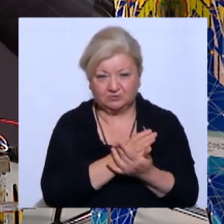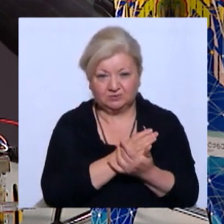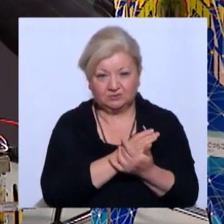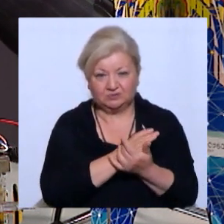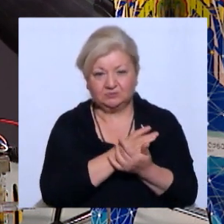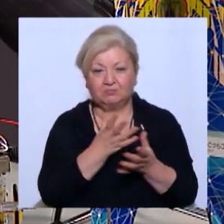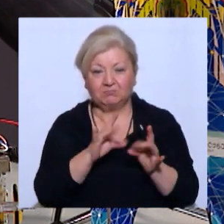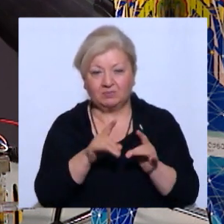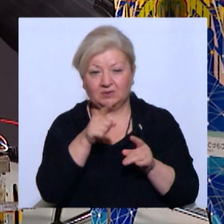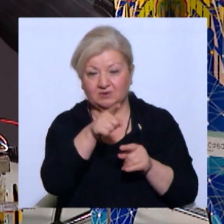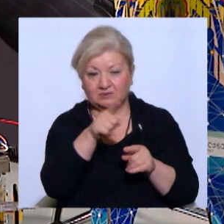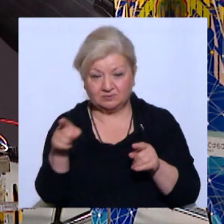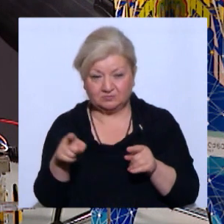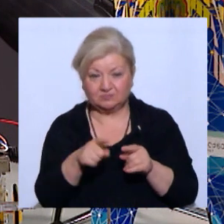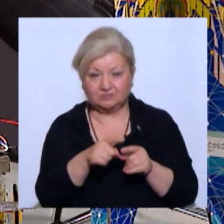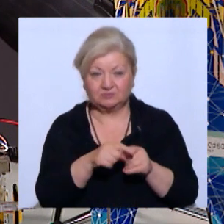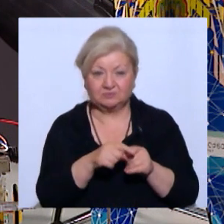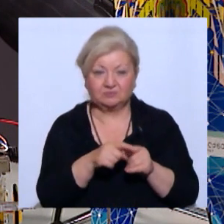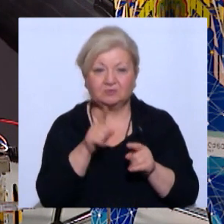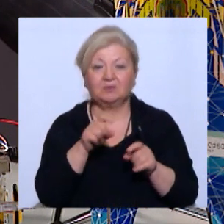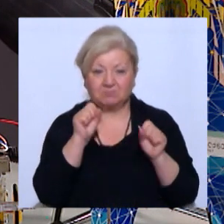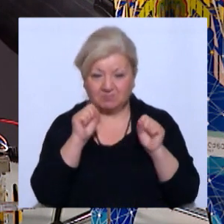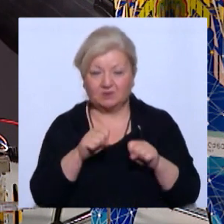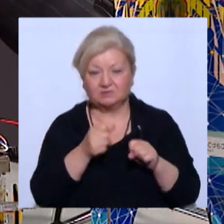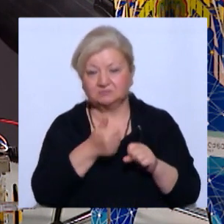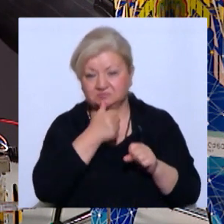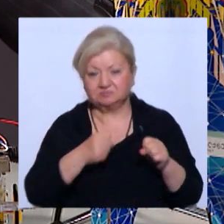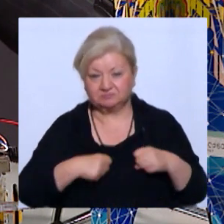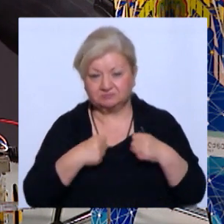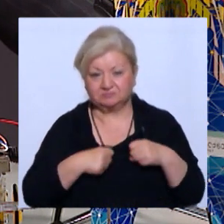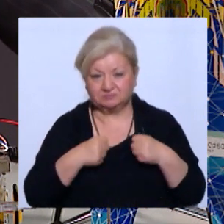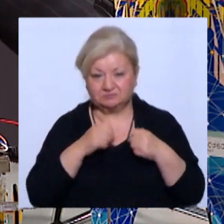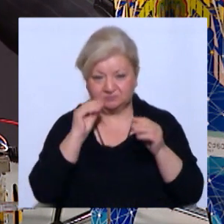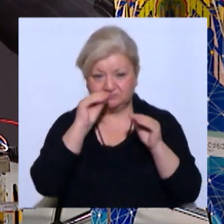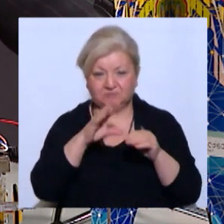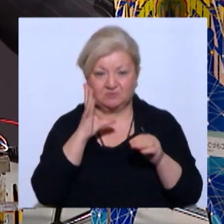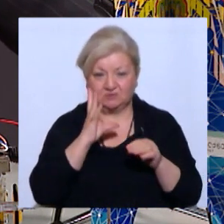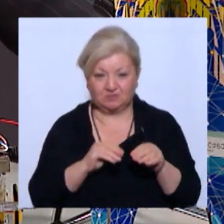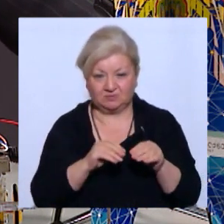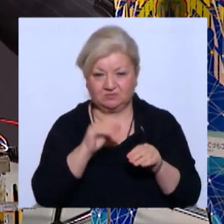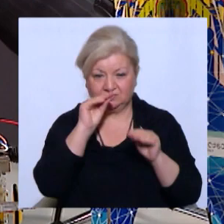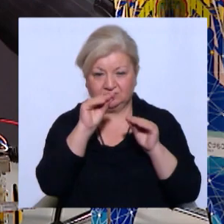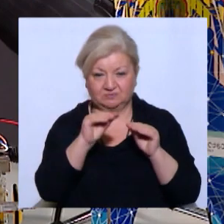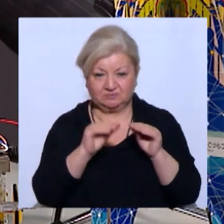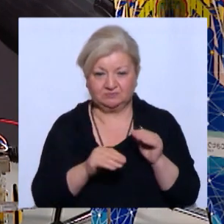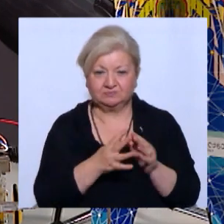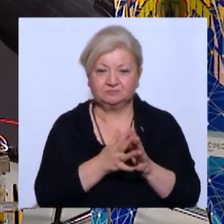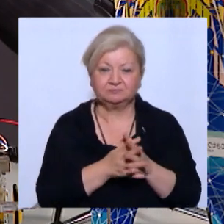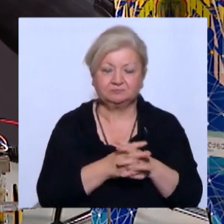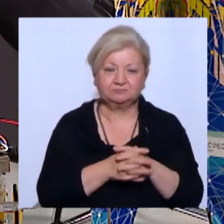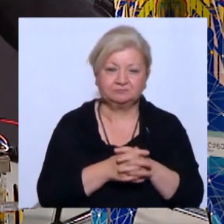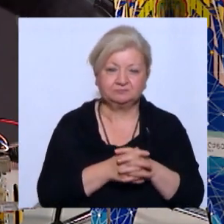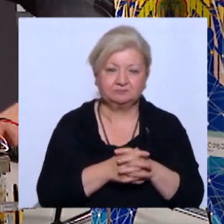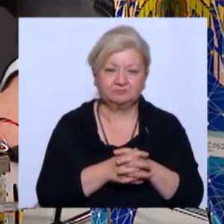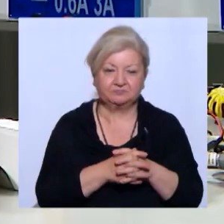საკმაოდ სუსტია აქ, მაგრამ მიუხედავად ამისა, მაინც მოახერხეთ ასეთი მსუბუქი